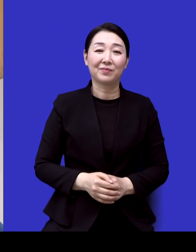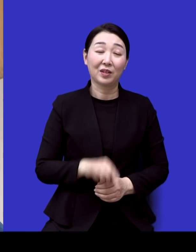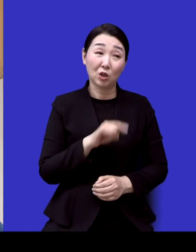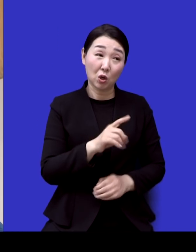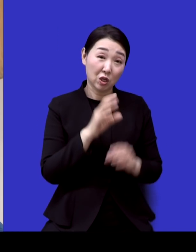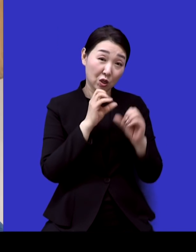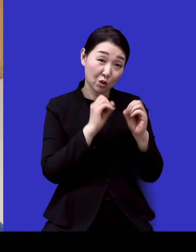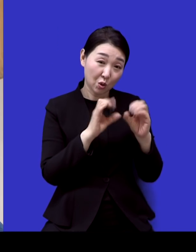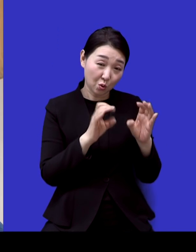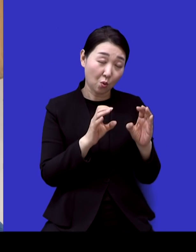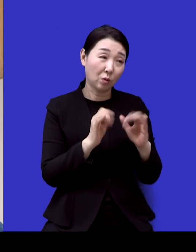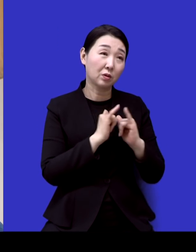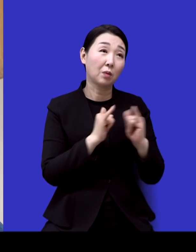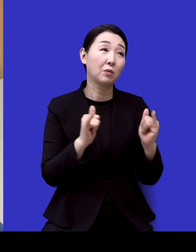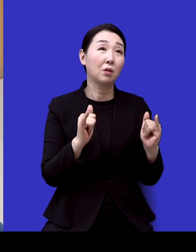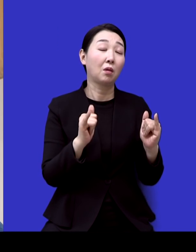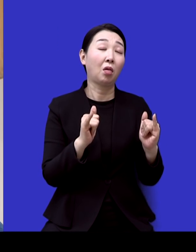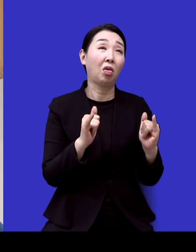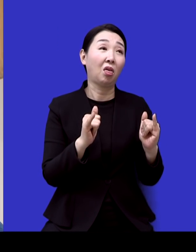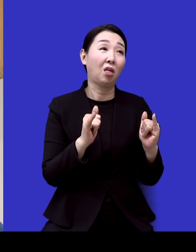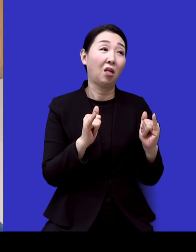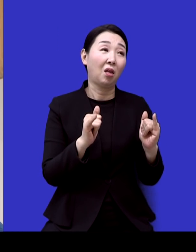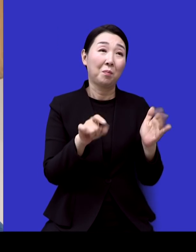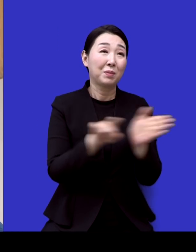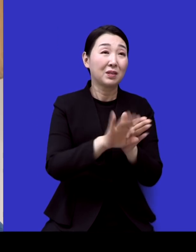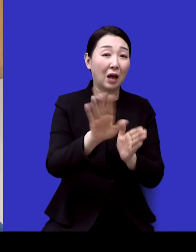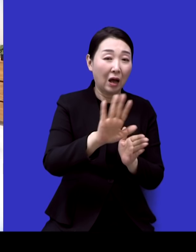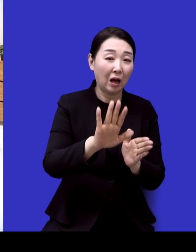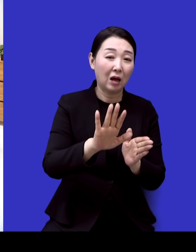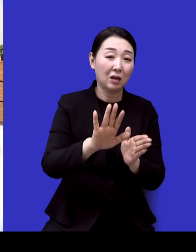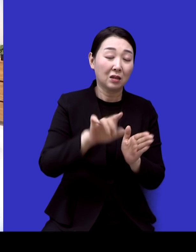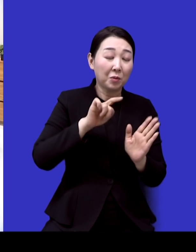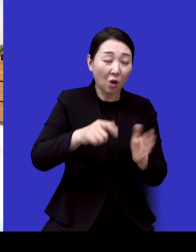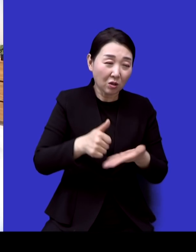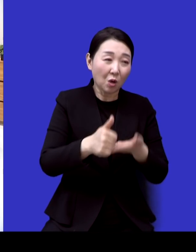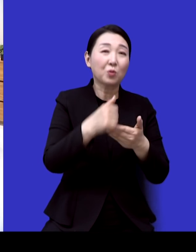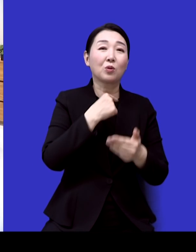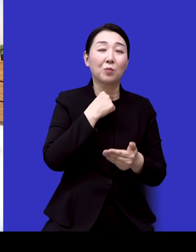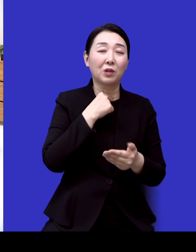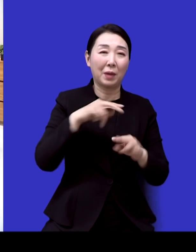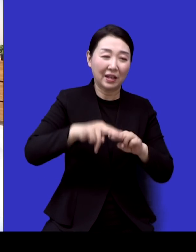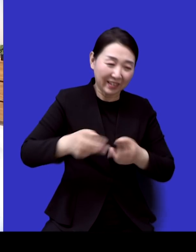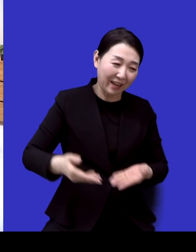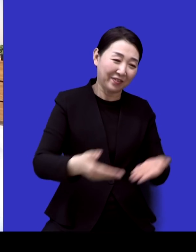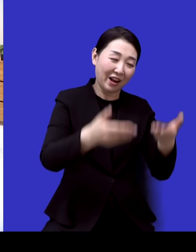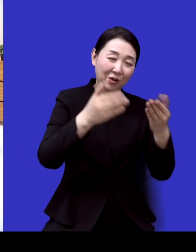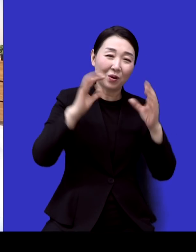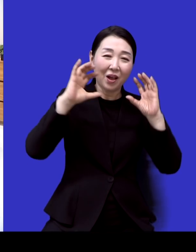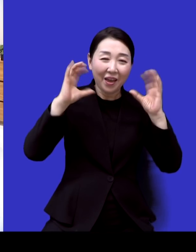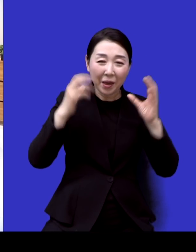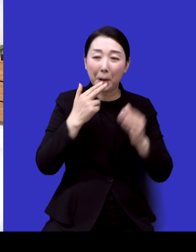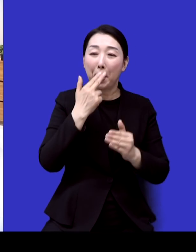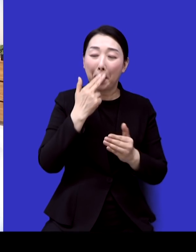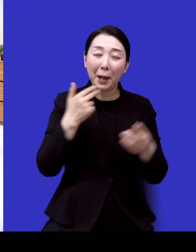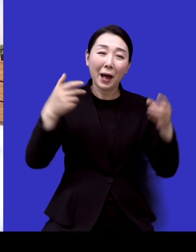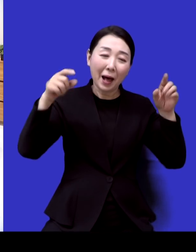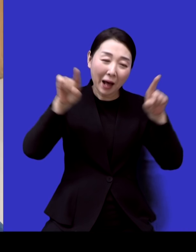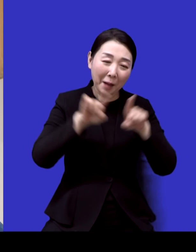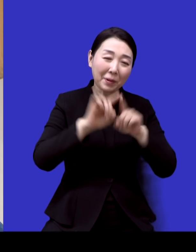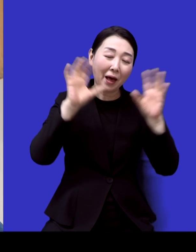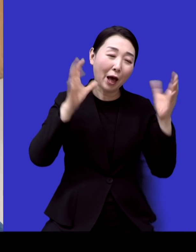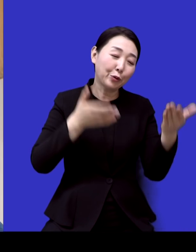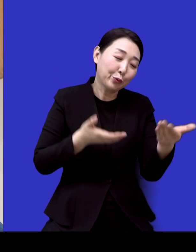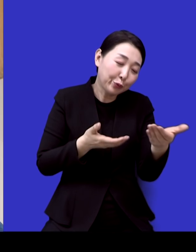전도를 사람들이 안 받아주니까 거기서라도 섬기자 해서 막 의자 나르고 영화부 가서 막 깐난 애기들 보고